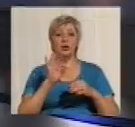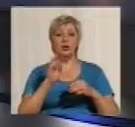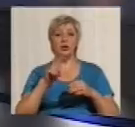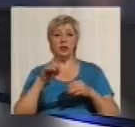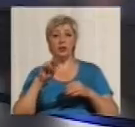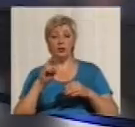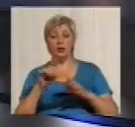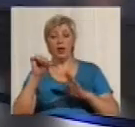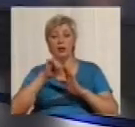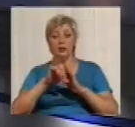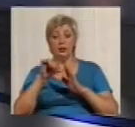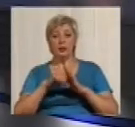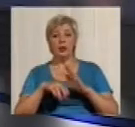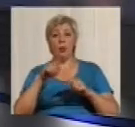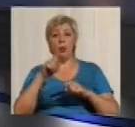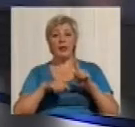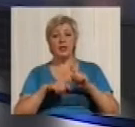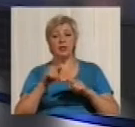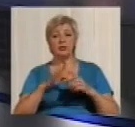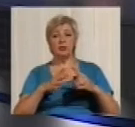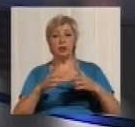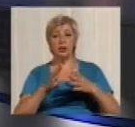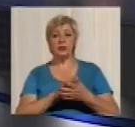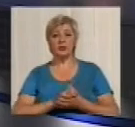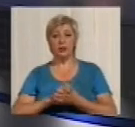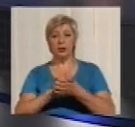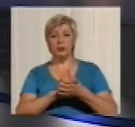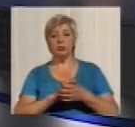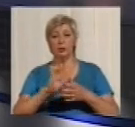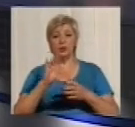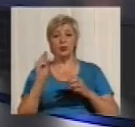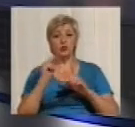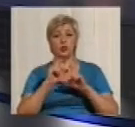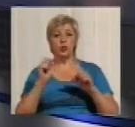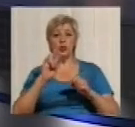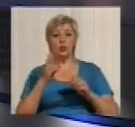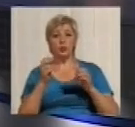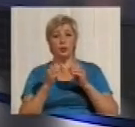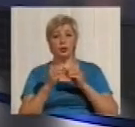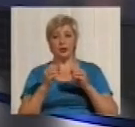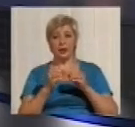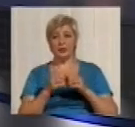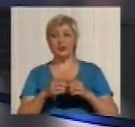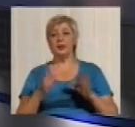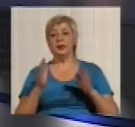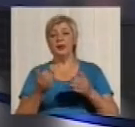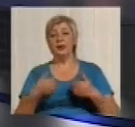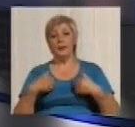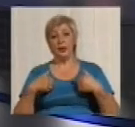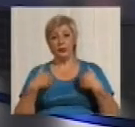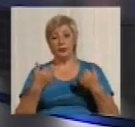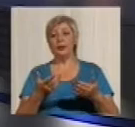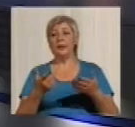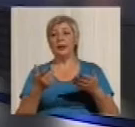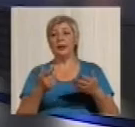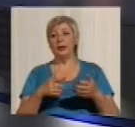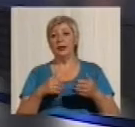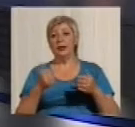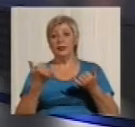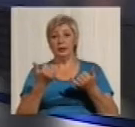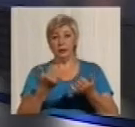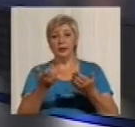представниці батьківської спільноти школи номер 10 у місті Дніпро. Вітаю вас, ви до нас завітали відразу після